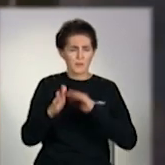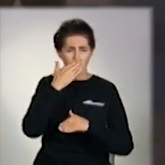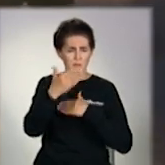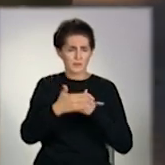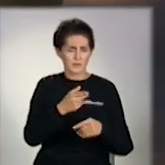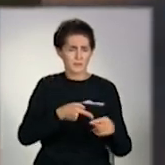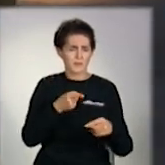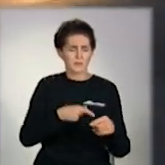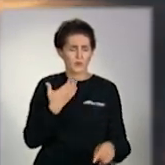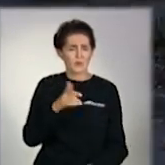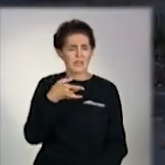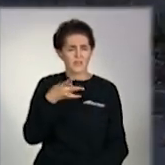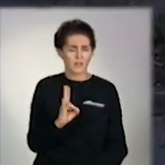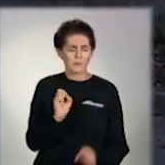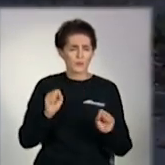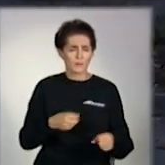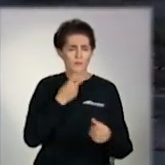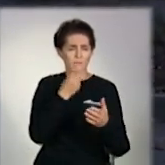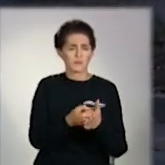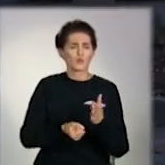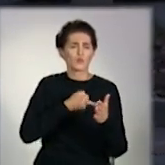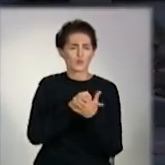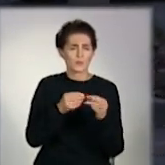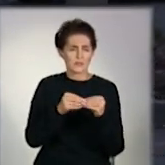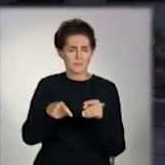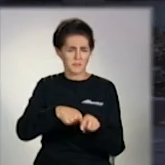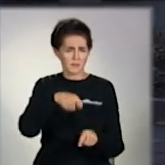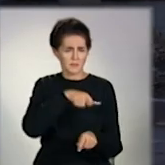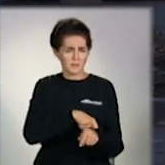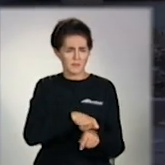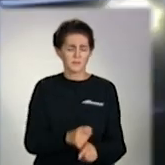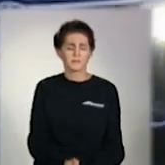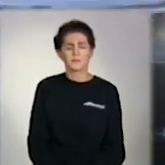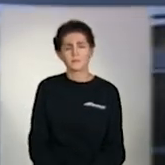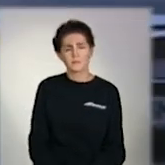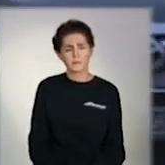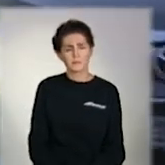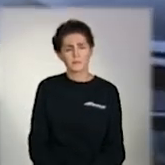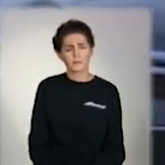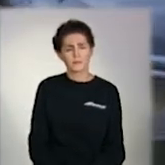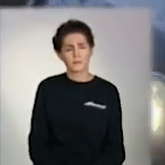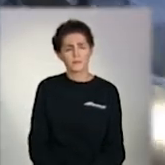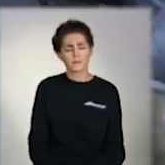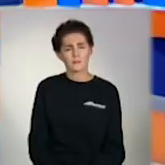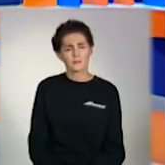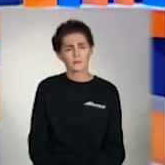гривень. В них людину можна побачити за десятки метрів. Олена Успенська, Володимир Краснов, телеканал «Донбас».